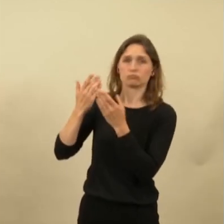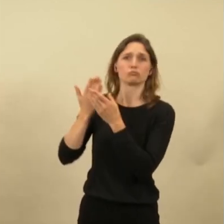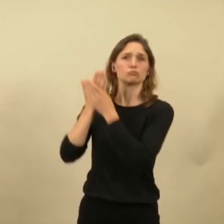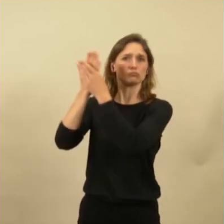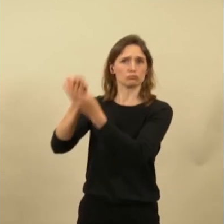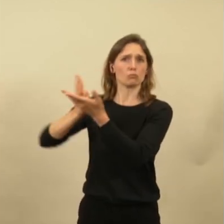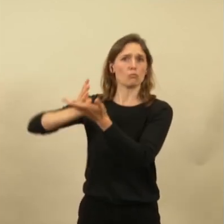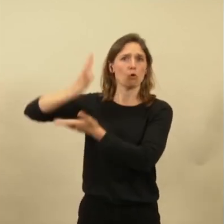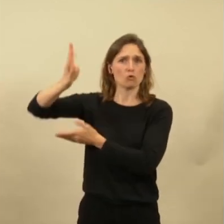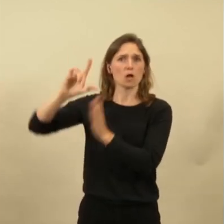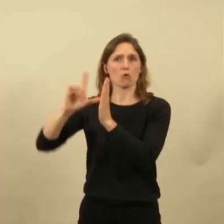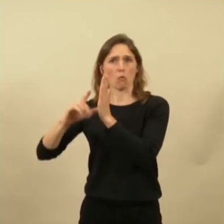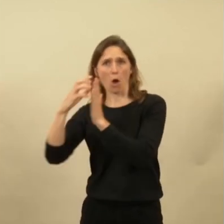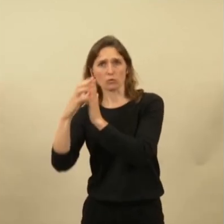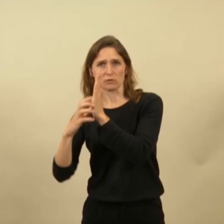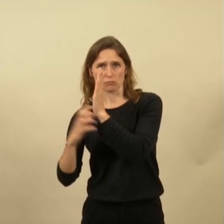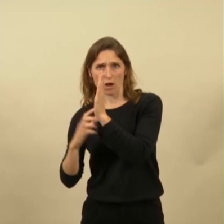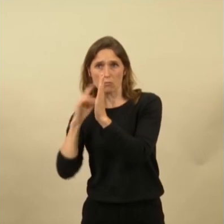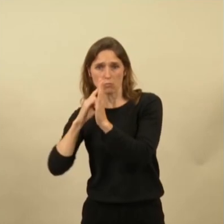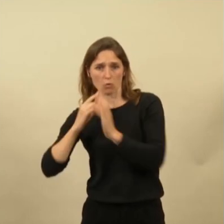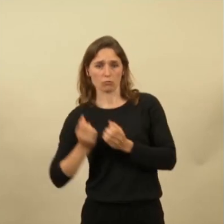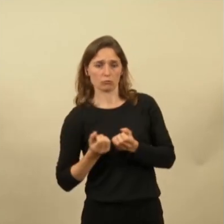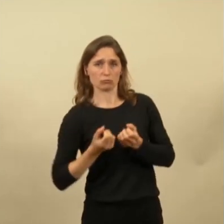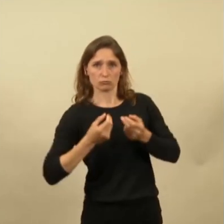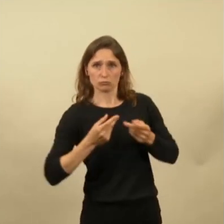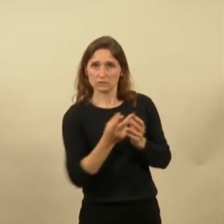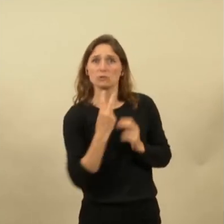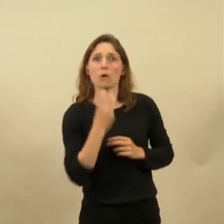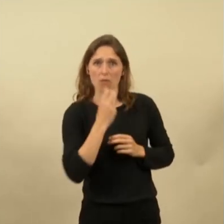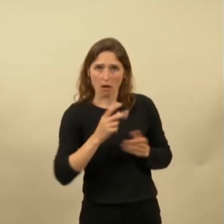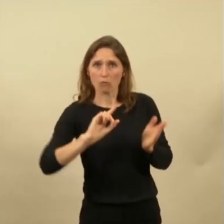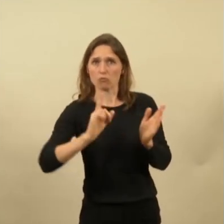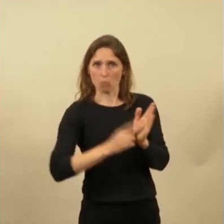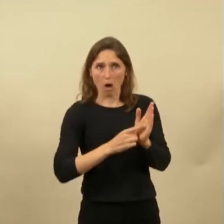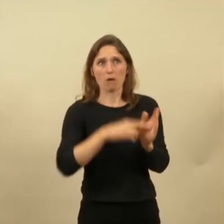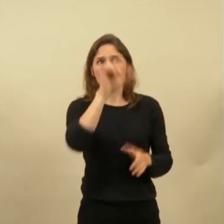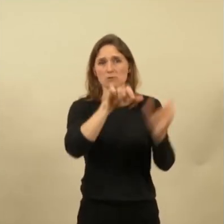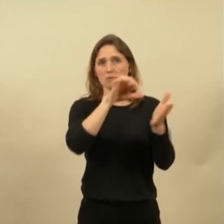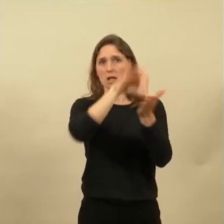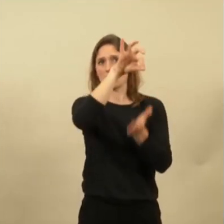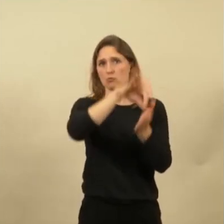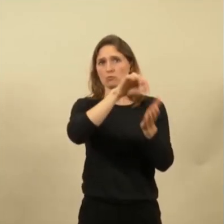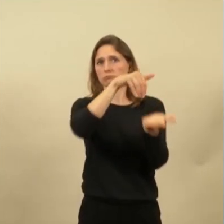constitutionnel pour instaurer donc le droit à la révocation dans des élus